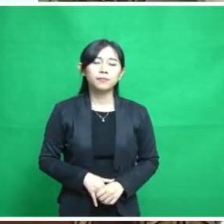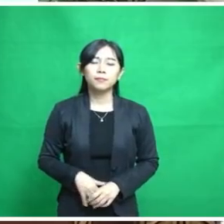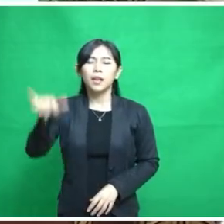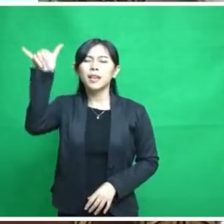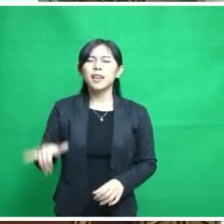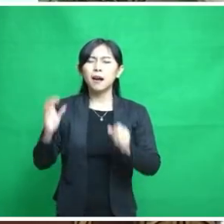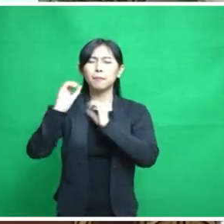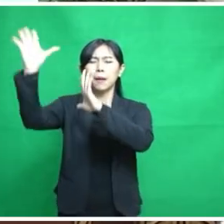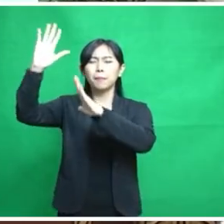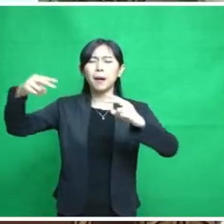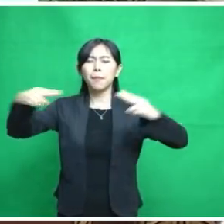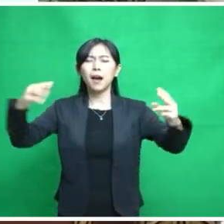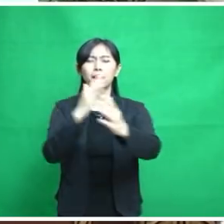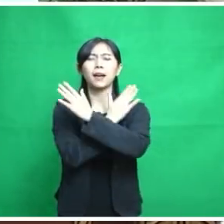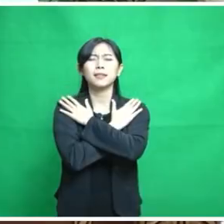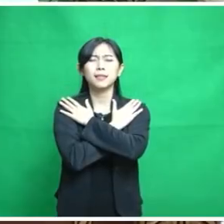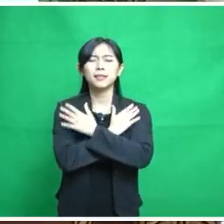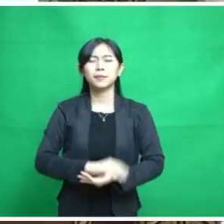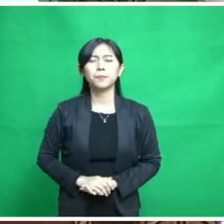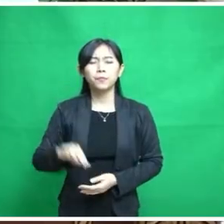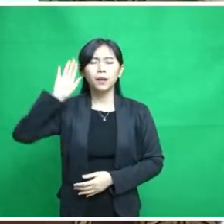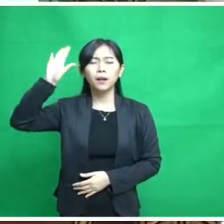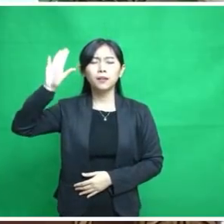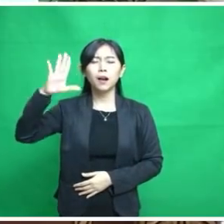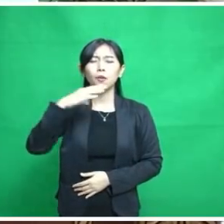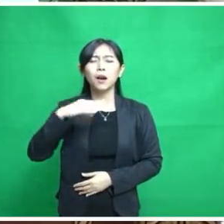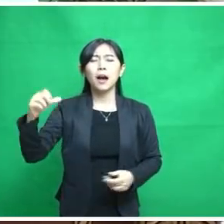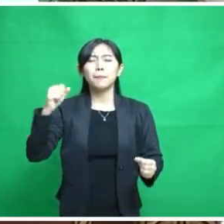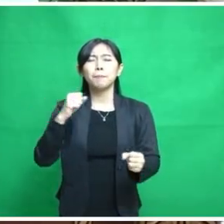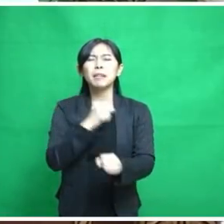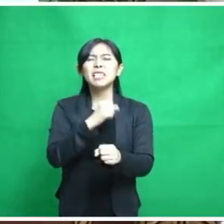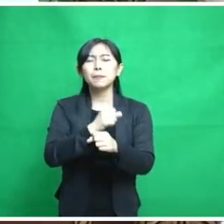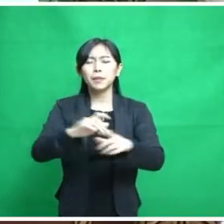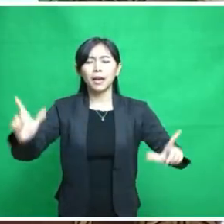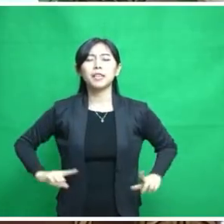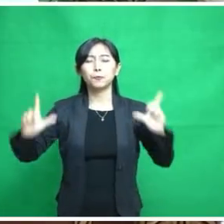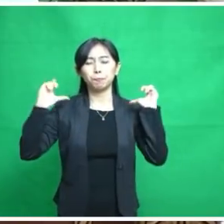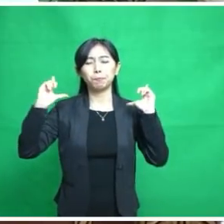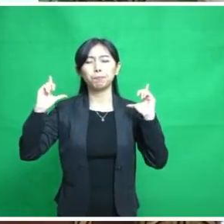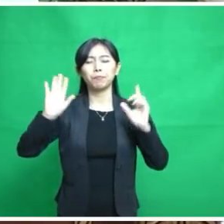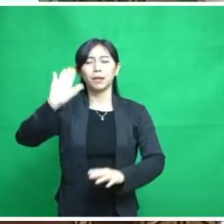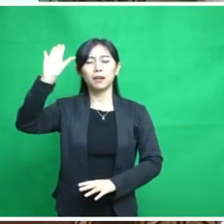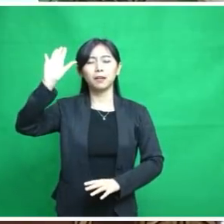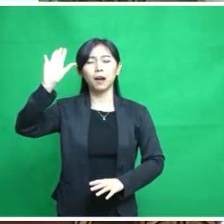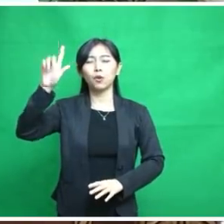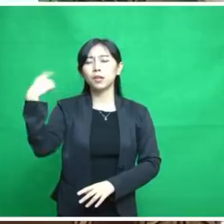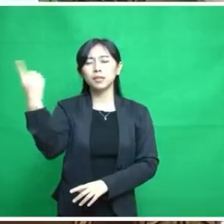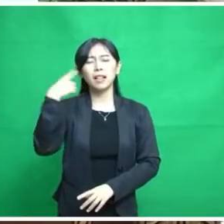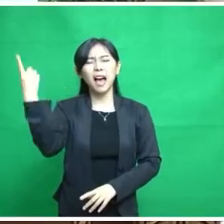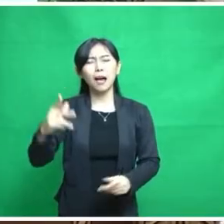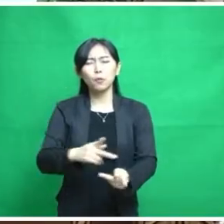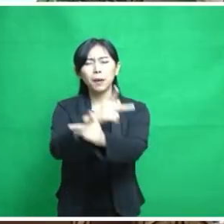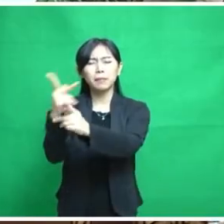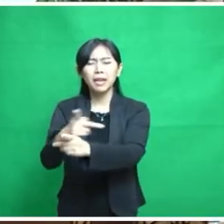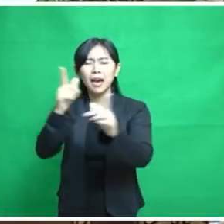Ya Bapa Sang Maha Kasih, Engkau adalah pencipta kehidupan, dan Engkau pun selalu